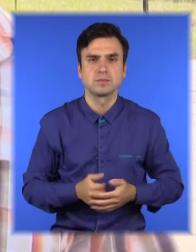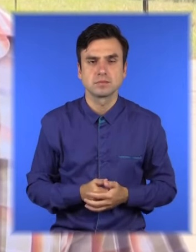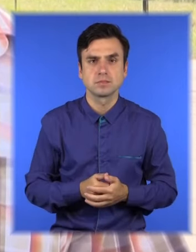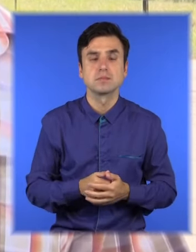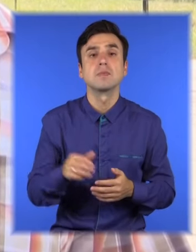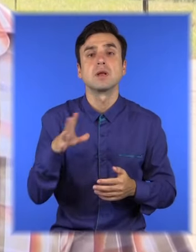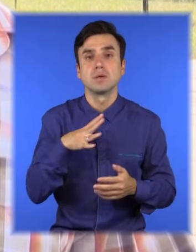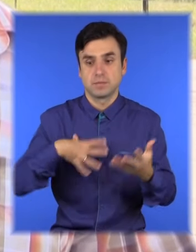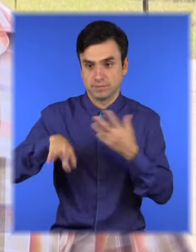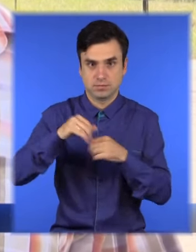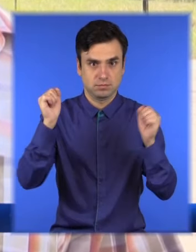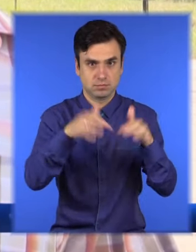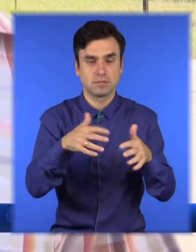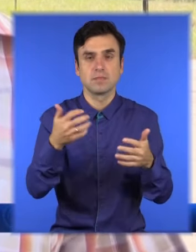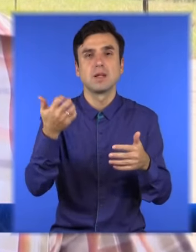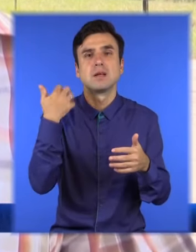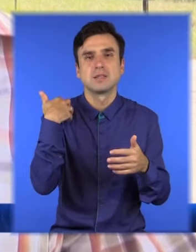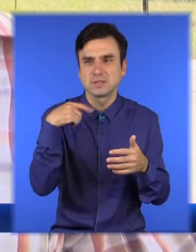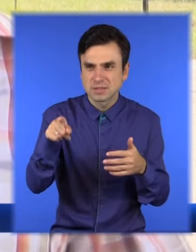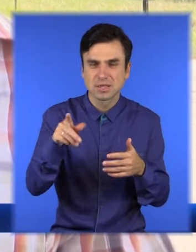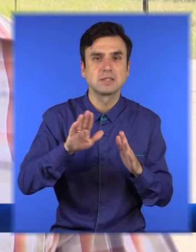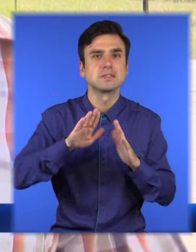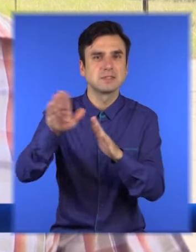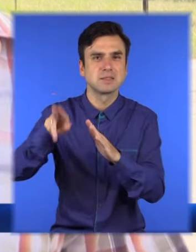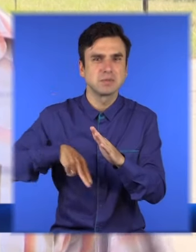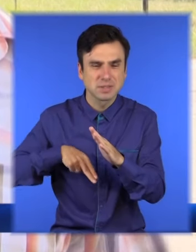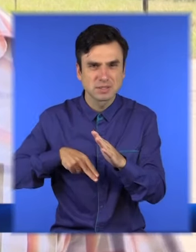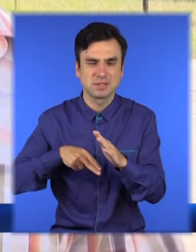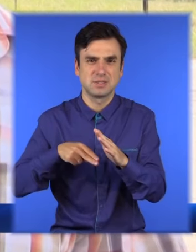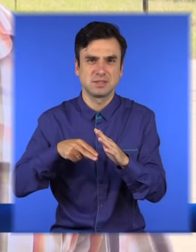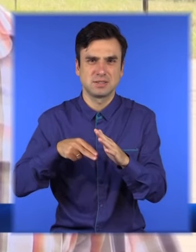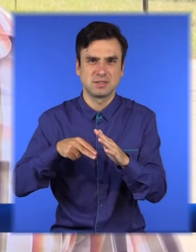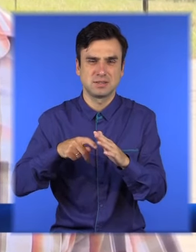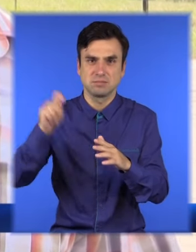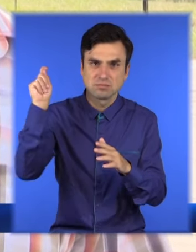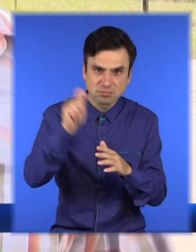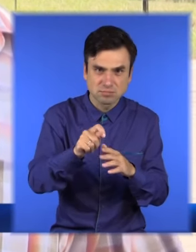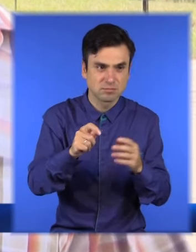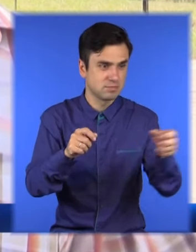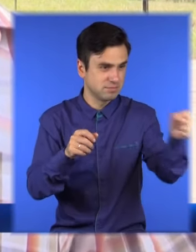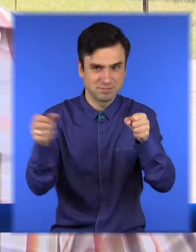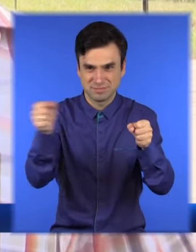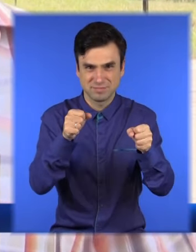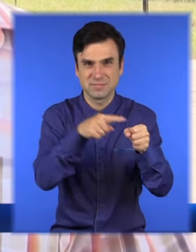начальник служби експлуатації, поговорили з усіма учасниками конфлікту.